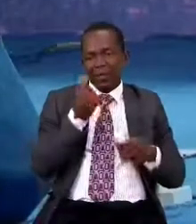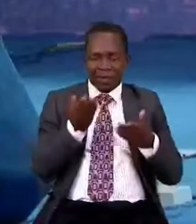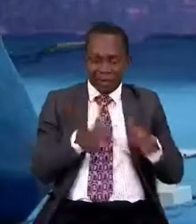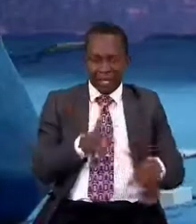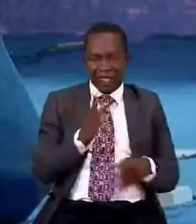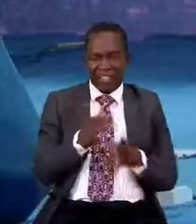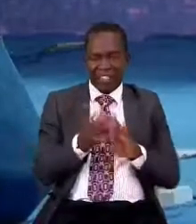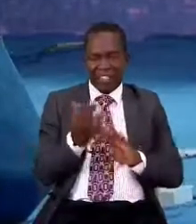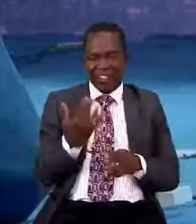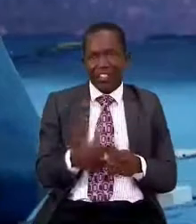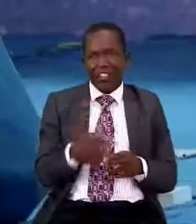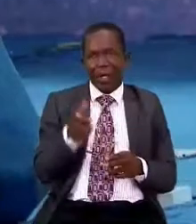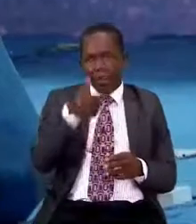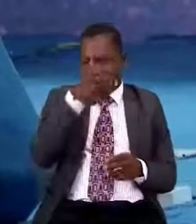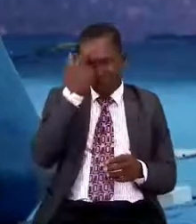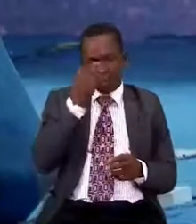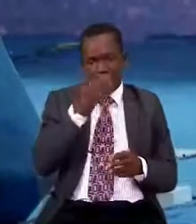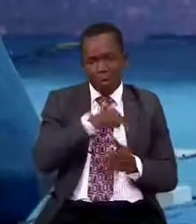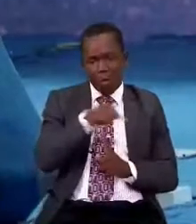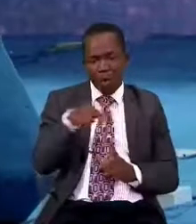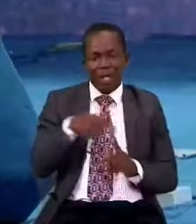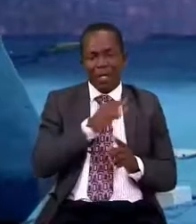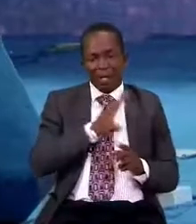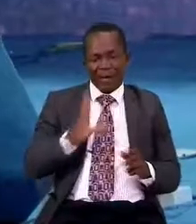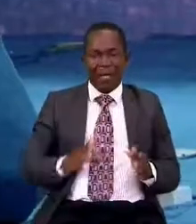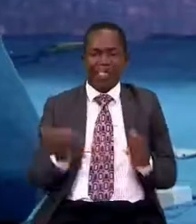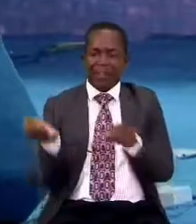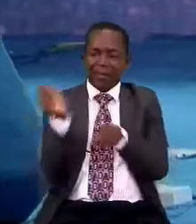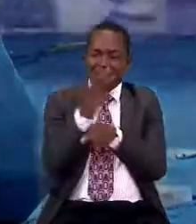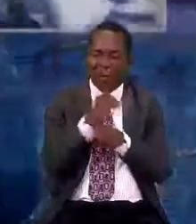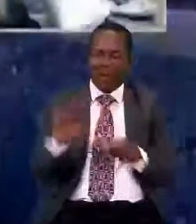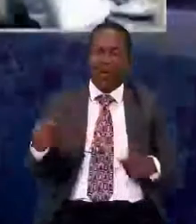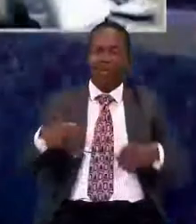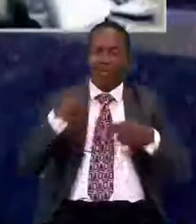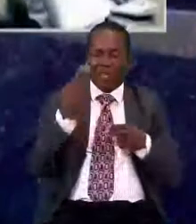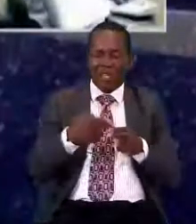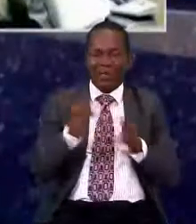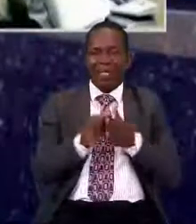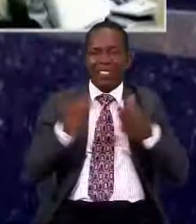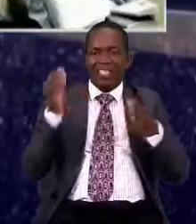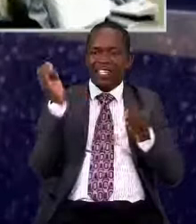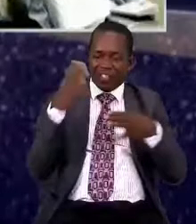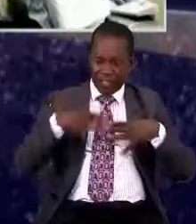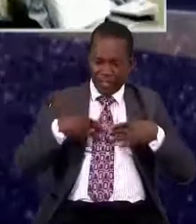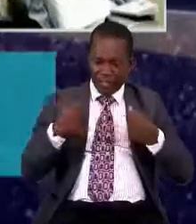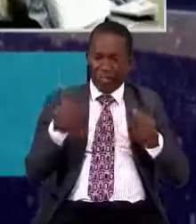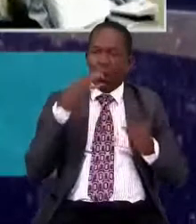guérit les pires des maladies. Voyons Actes chapitre 3, verset 2.